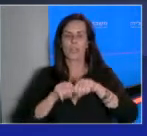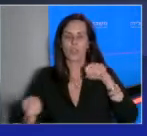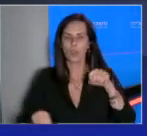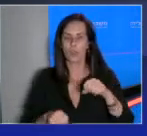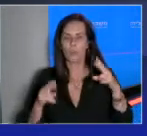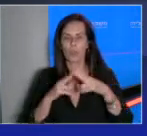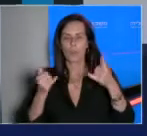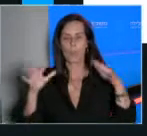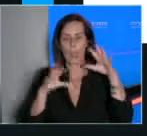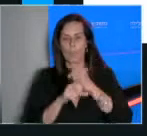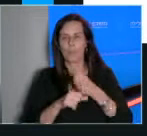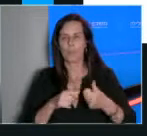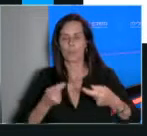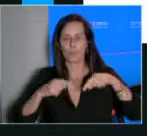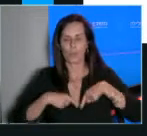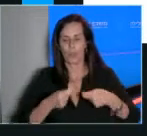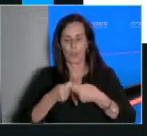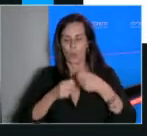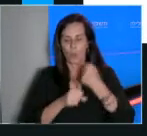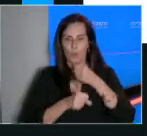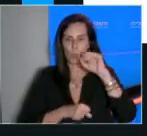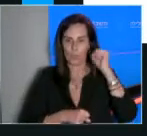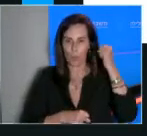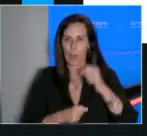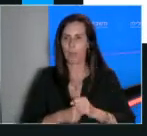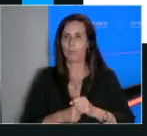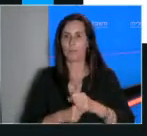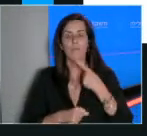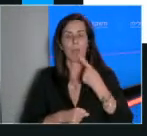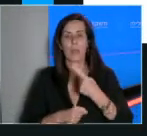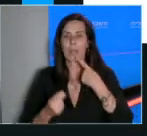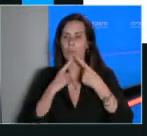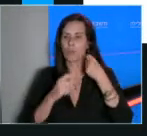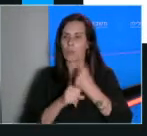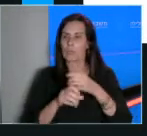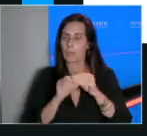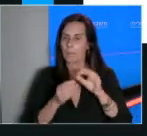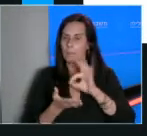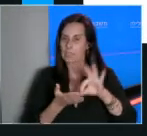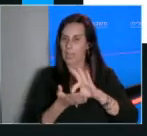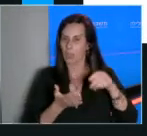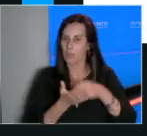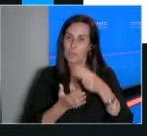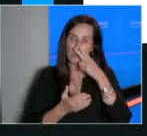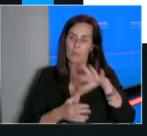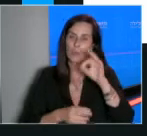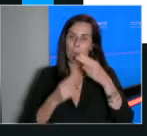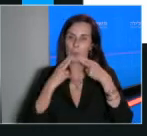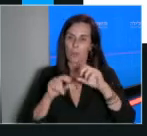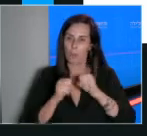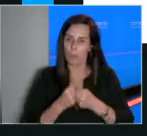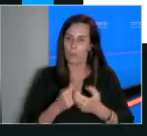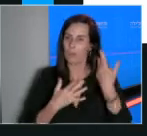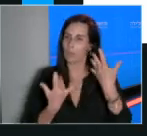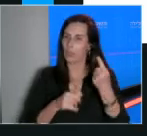דוד נפגש הערב עם יור איגוד העובדות והעובדים הסוציאליים, ענבל חרמוני, והתקן אותה על השיחות שהוא מקיים עם בכירי משרד האוצר בניסיון להביא לפתרון